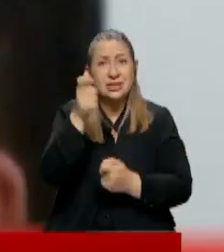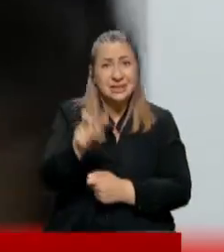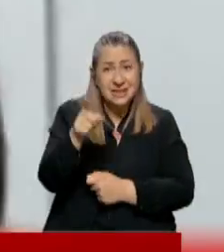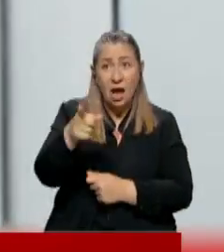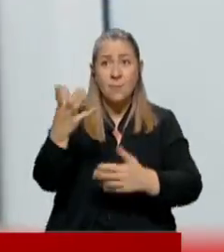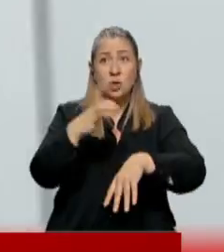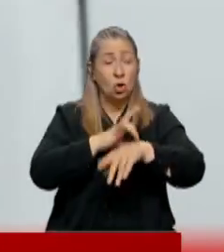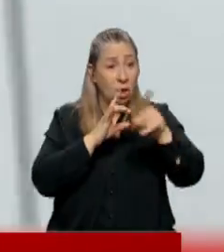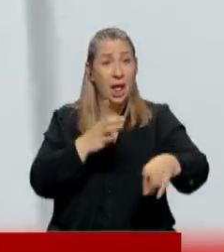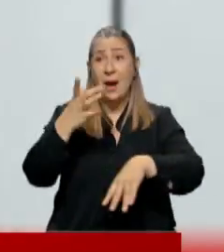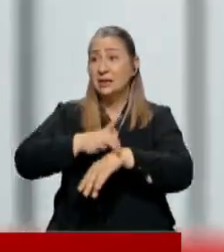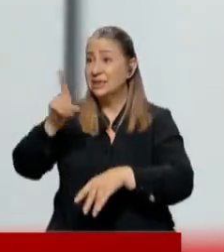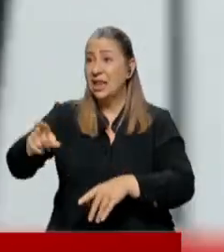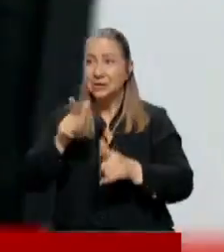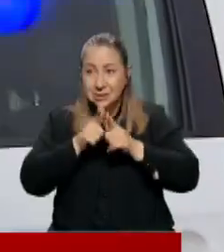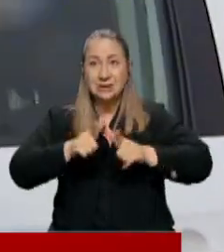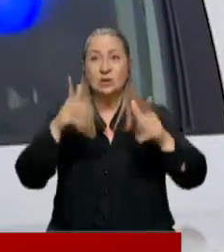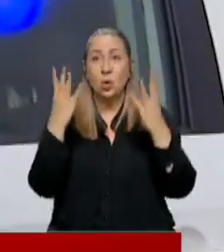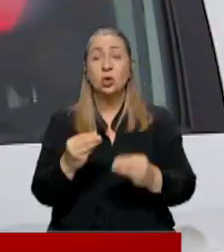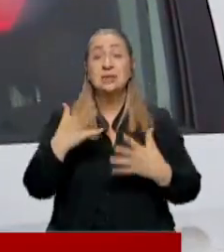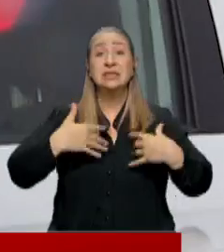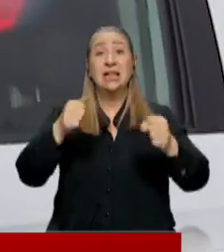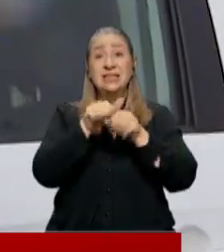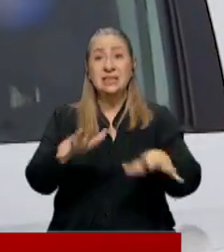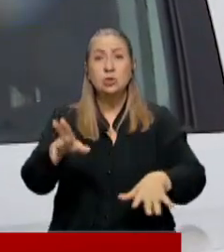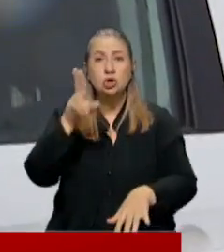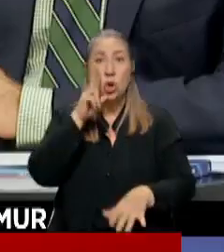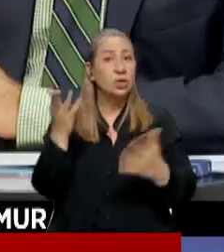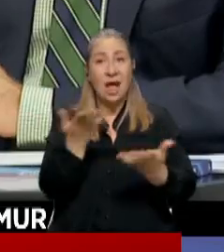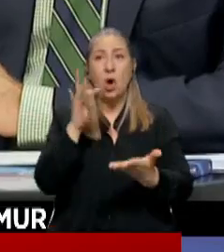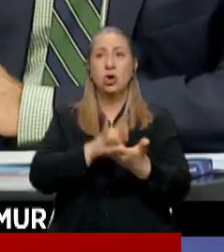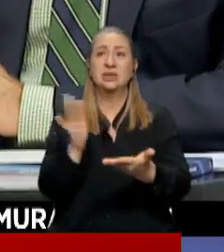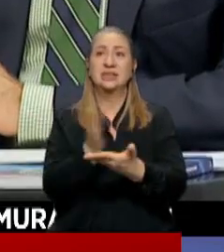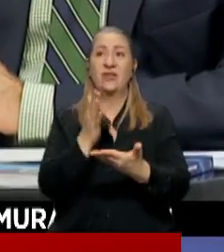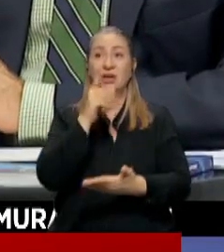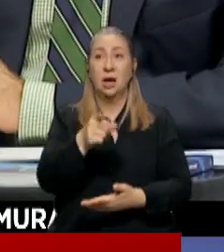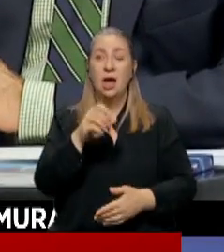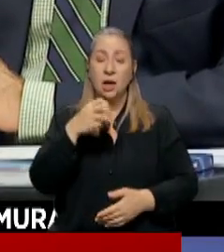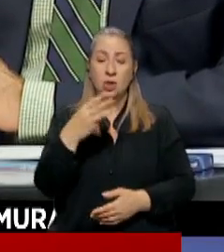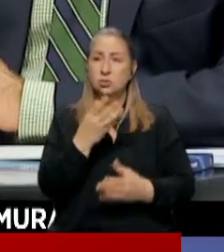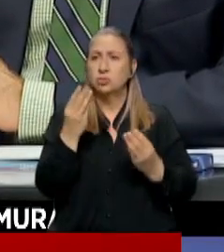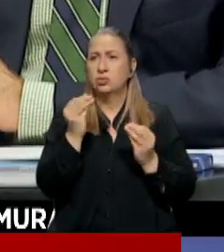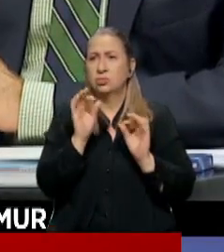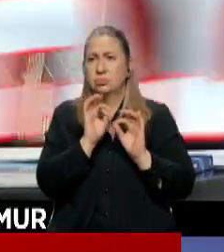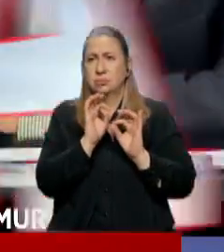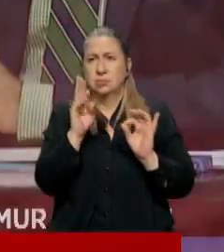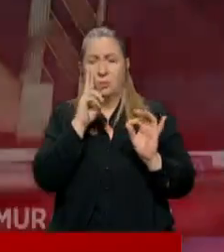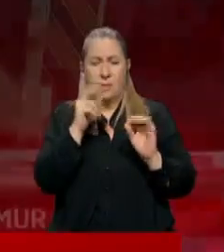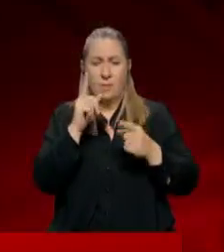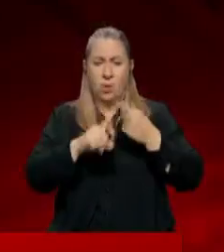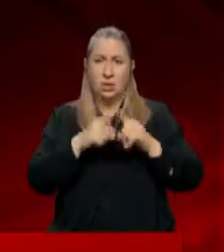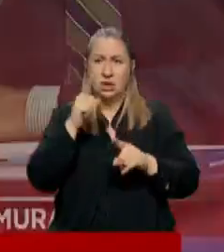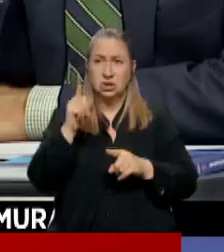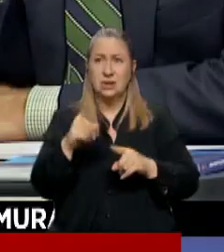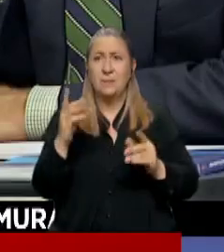Hem doktorların hem hastaların sesi oldu. Sağlık sisteminin son durumu orta sayfada. Erdoğan son derece pragmatist bir